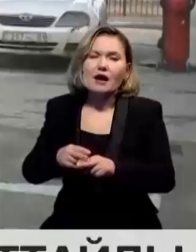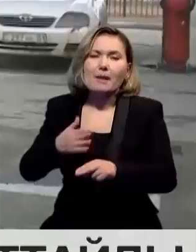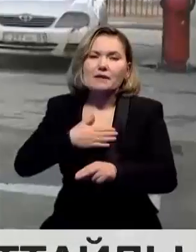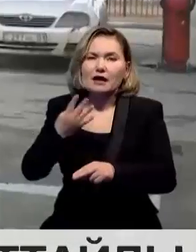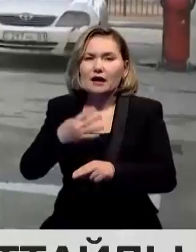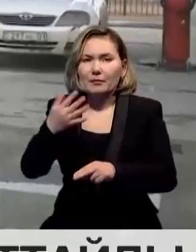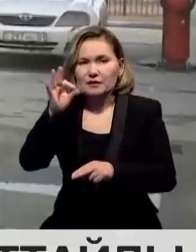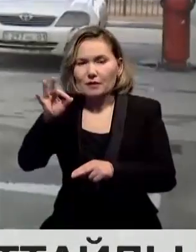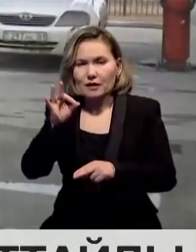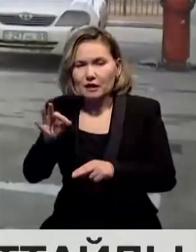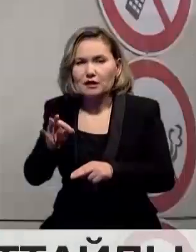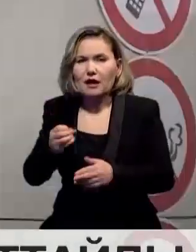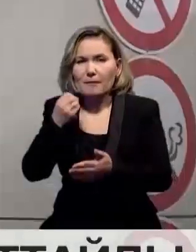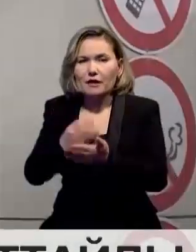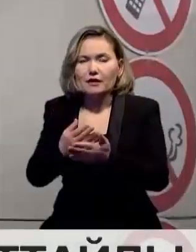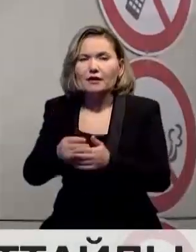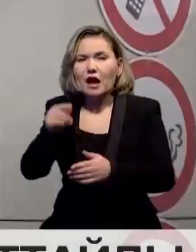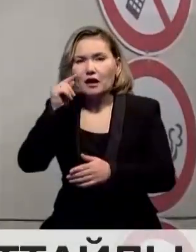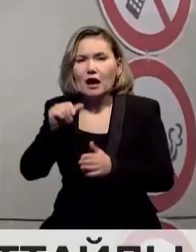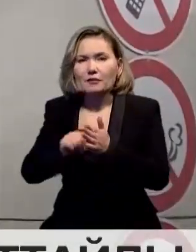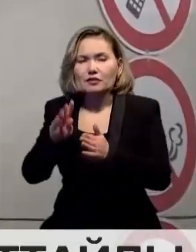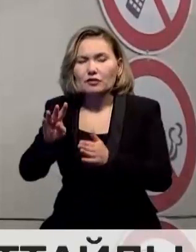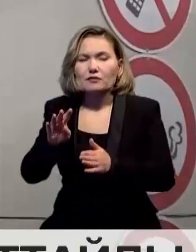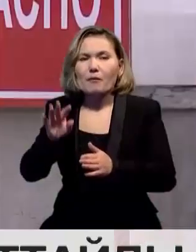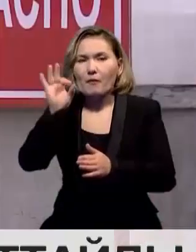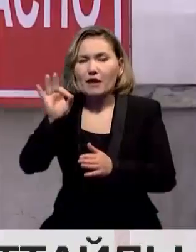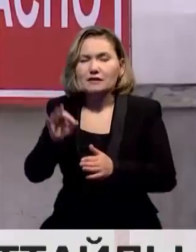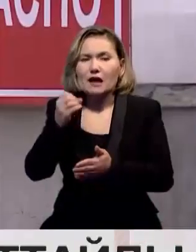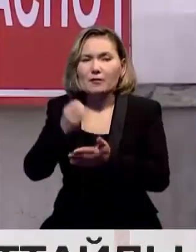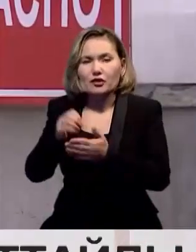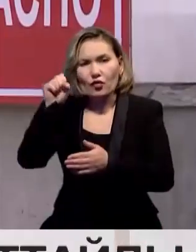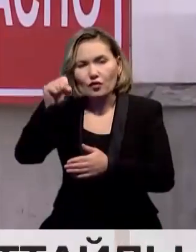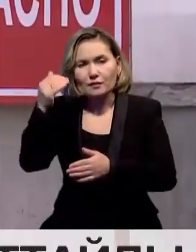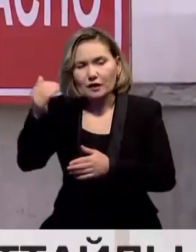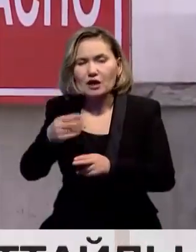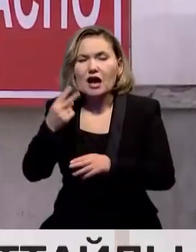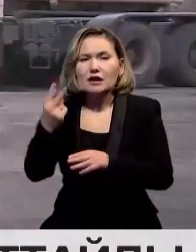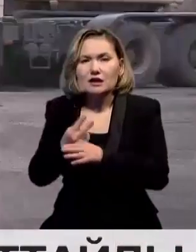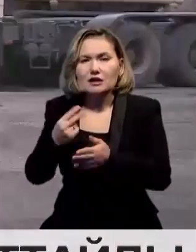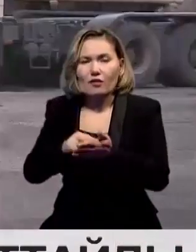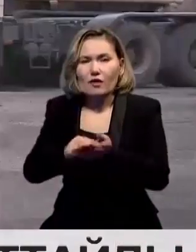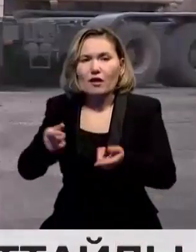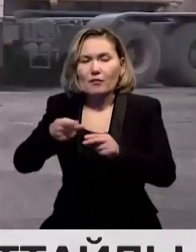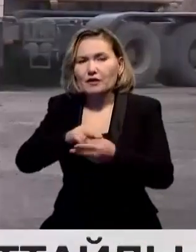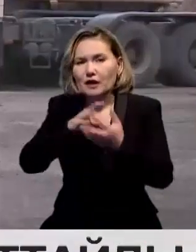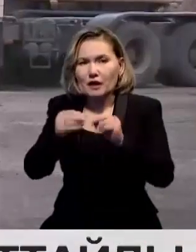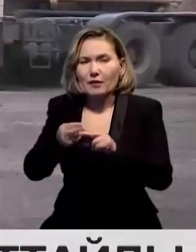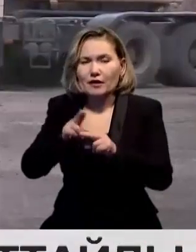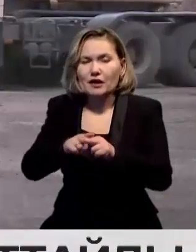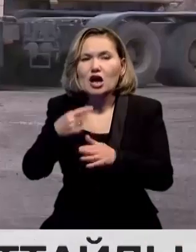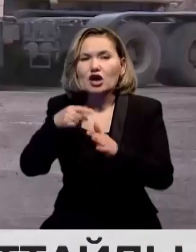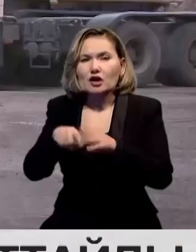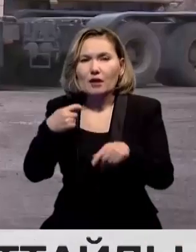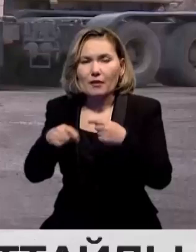45%-ға, Қырғызстанда 64%-ға, Өзбекстанда 2 есеге қымбат. Осылайша Қазақстанда жанармай шетелде қайта сатылады. Нәтижесінде ішкі